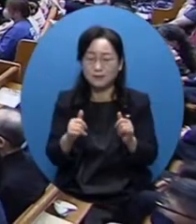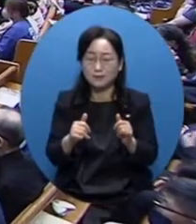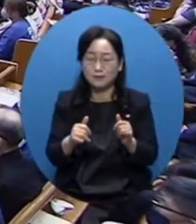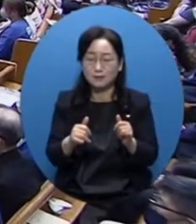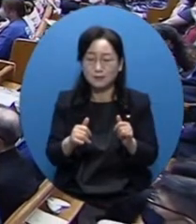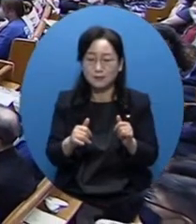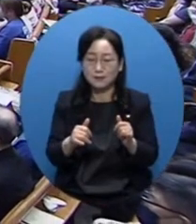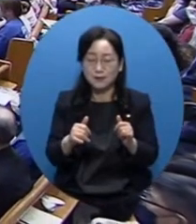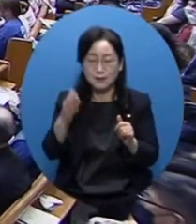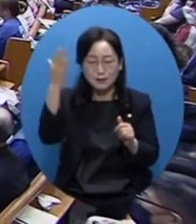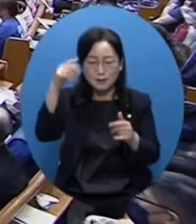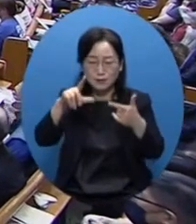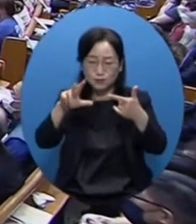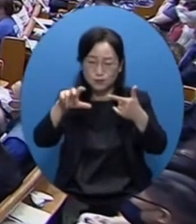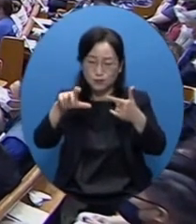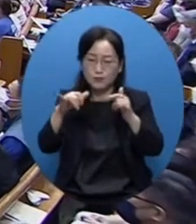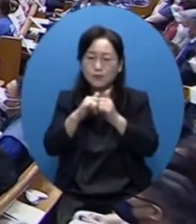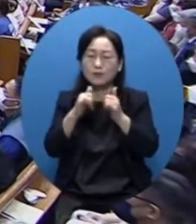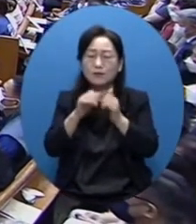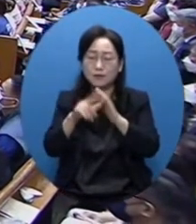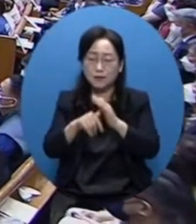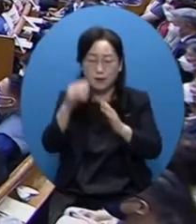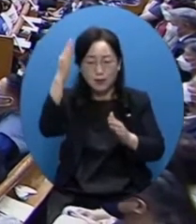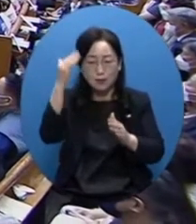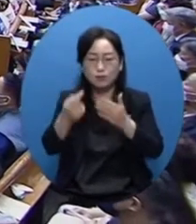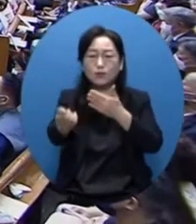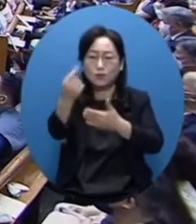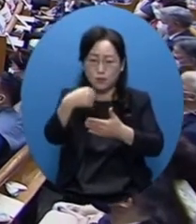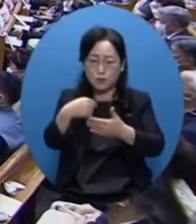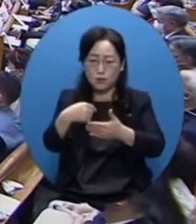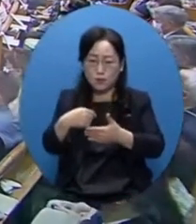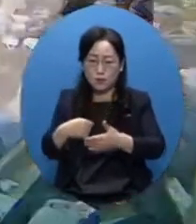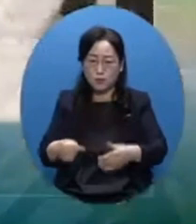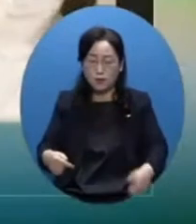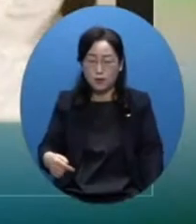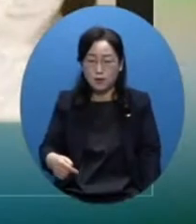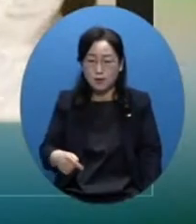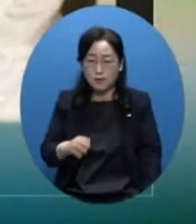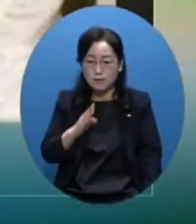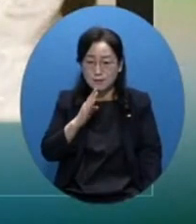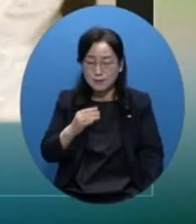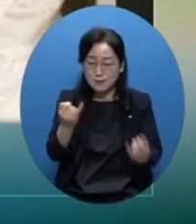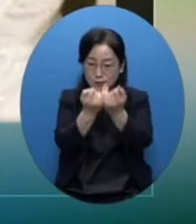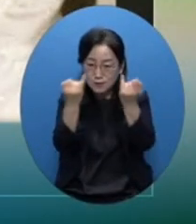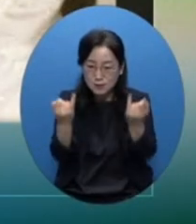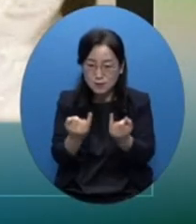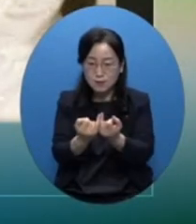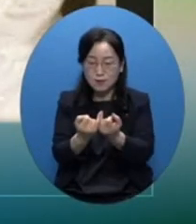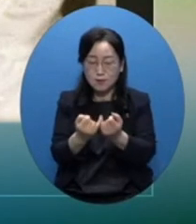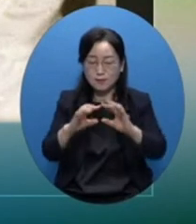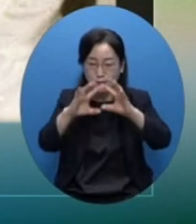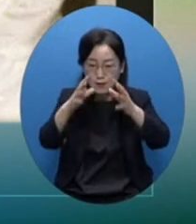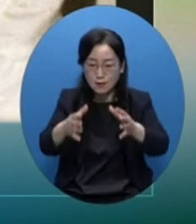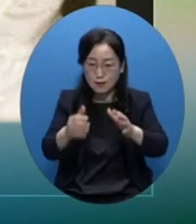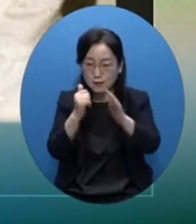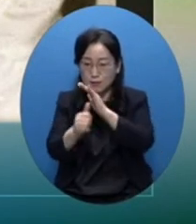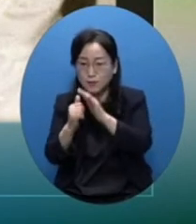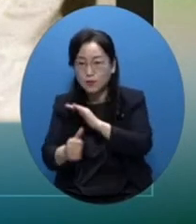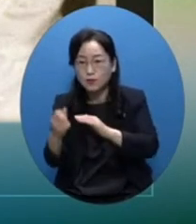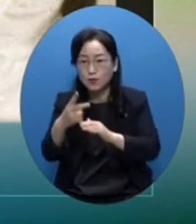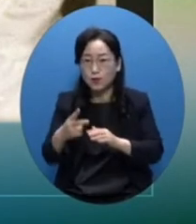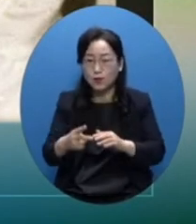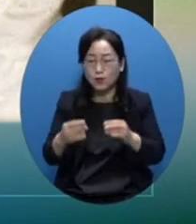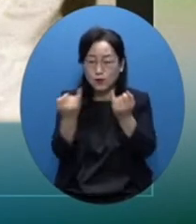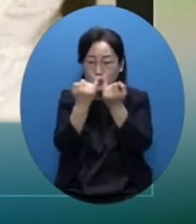나만의 내려오셔서 대한 ymc ywca 의 전국 연합회 회장 과 대한예수교 장로회 통합 여 전도의 전국